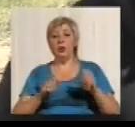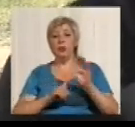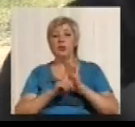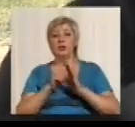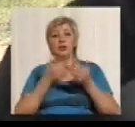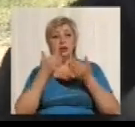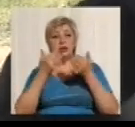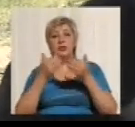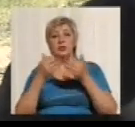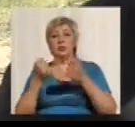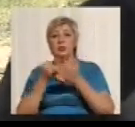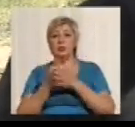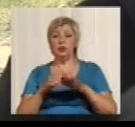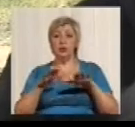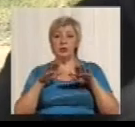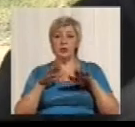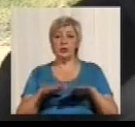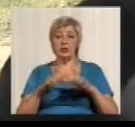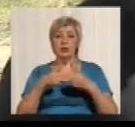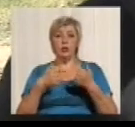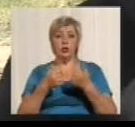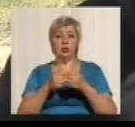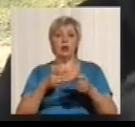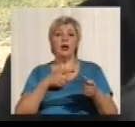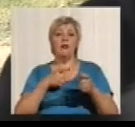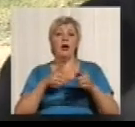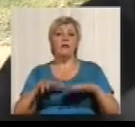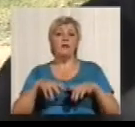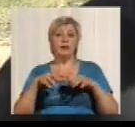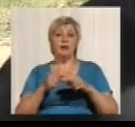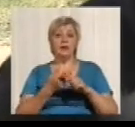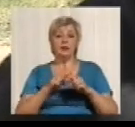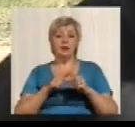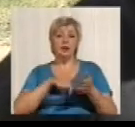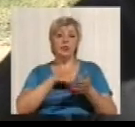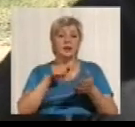до місцевих органів влади, це міська рада, це